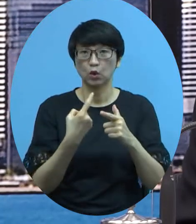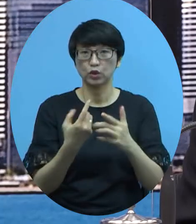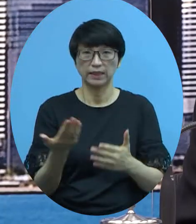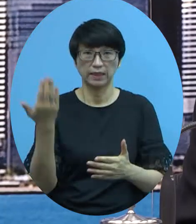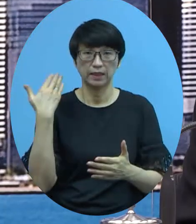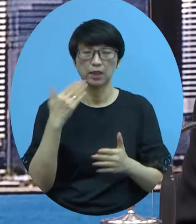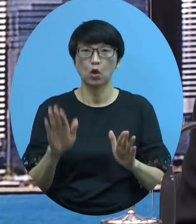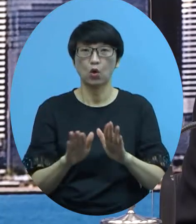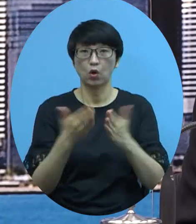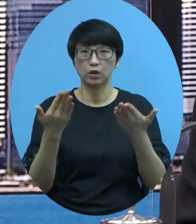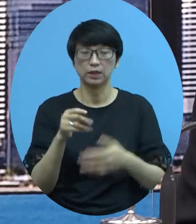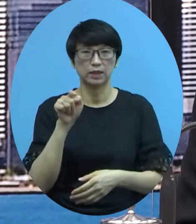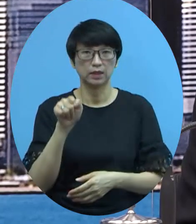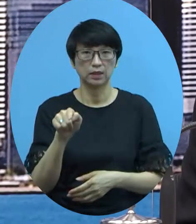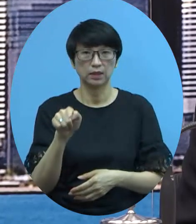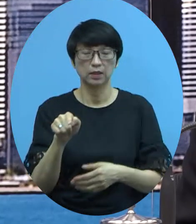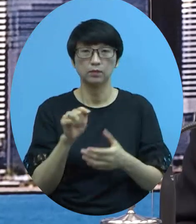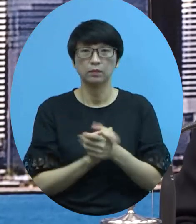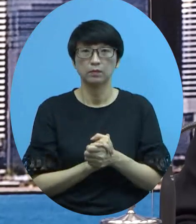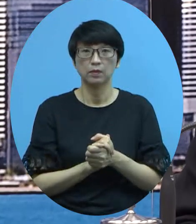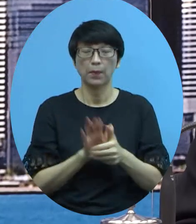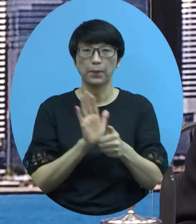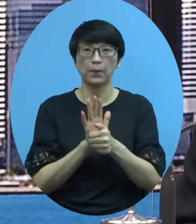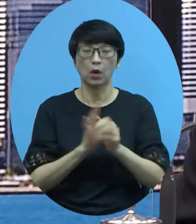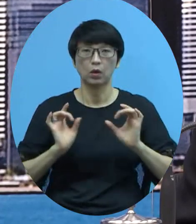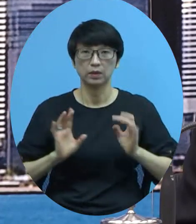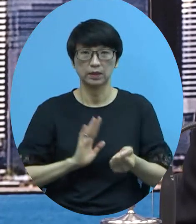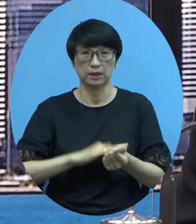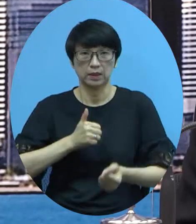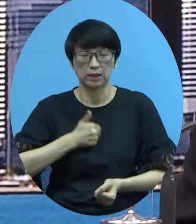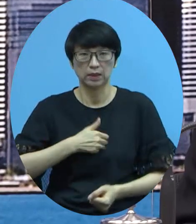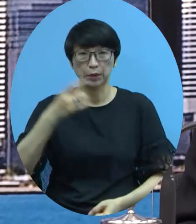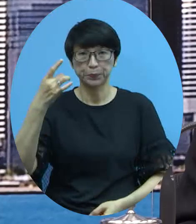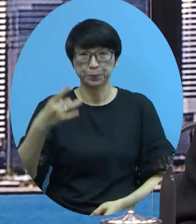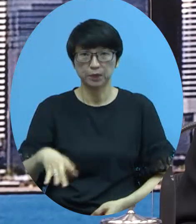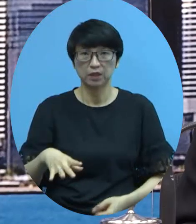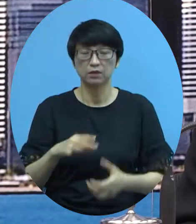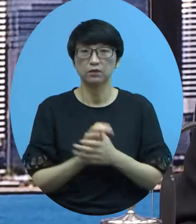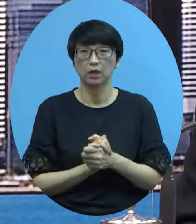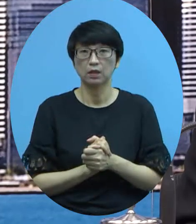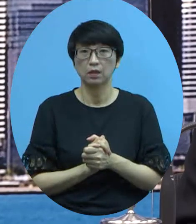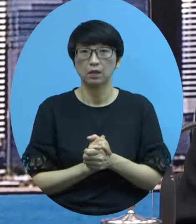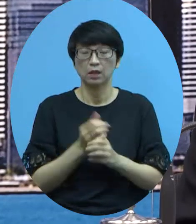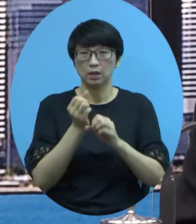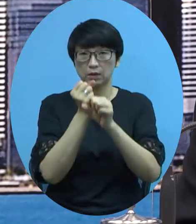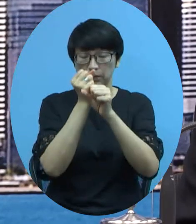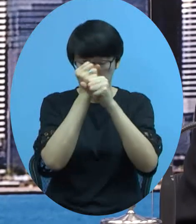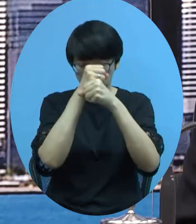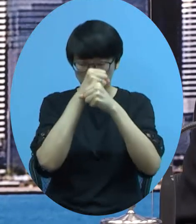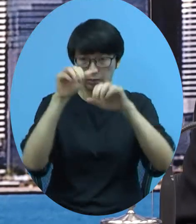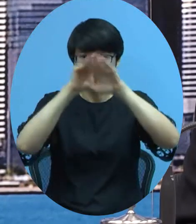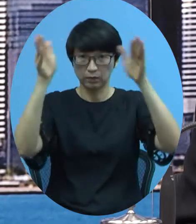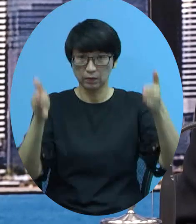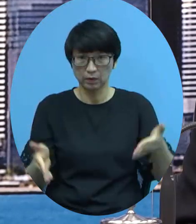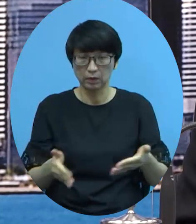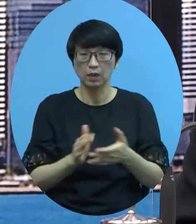咧，就開始呢、一個為私家醫生咧就係、提供一個免費嘅實驗室嘅嗰個檢測嘅服